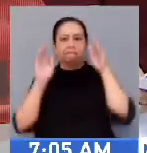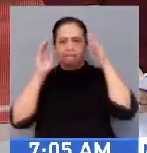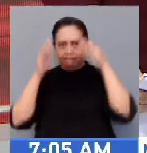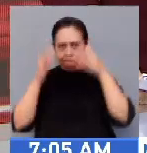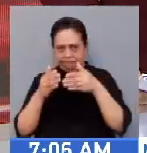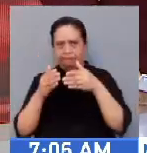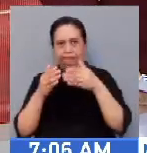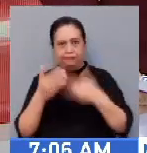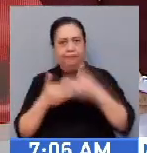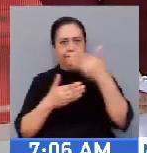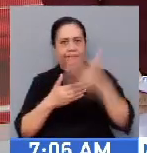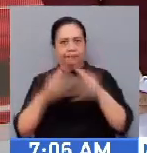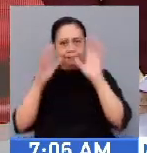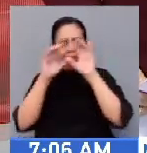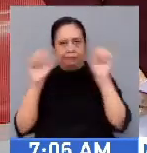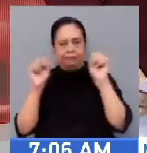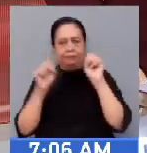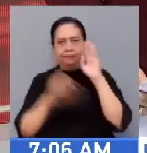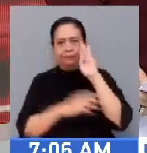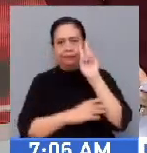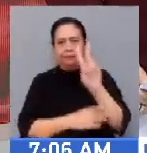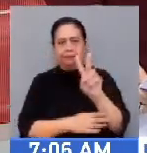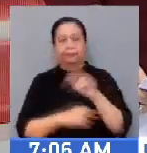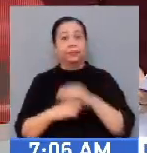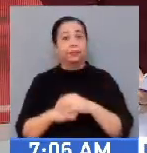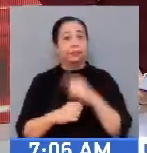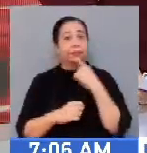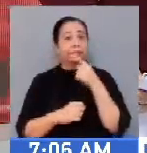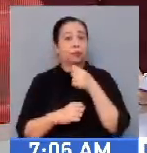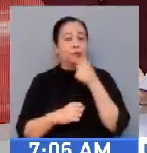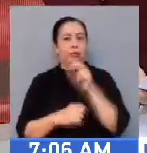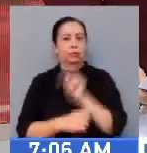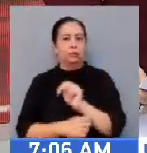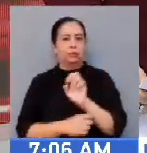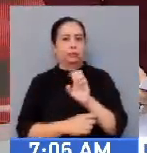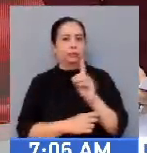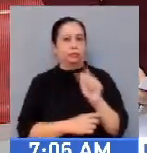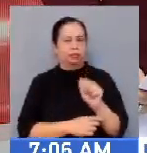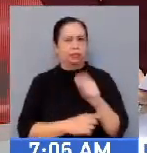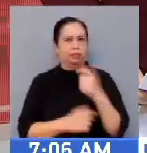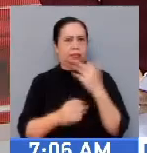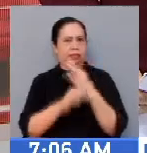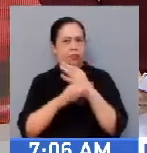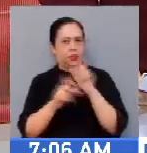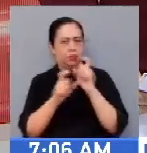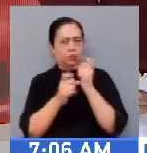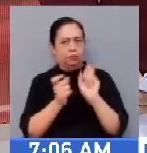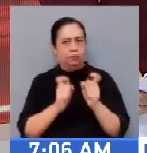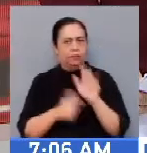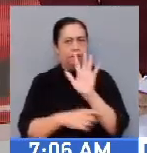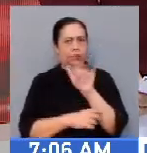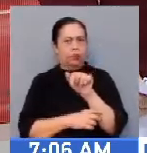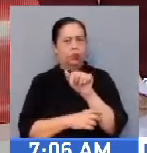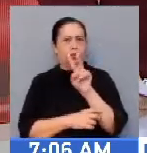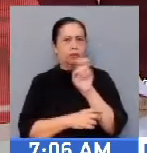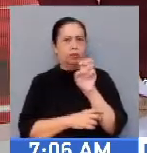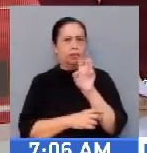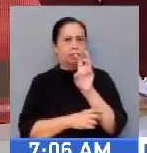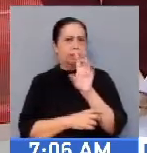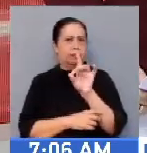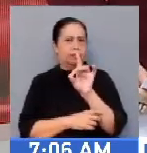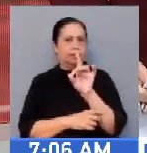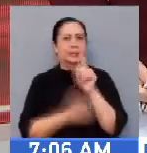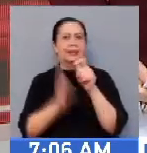susunod na Administrasyong Marcos ayon sa NEDA. Binabalangkas na rin ang 5.268 trillion pesos